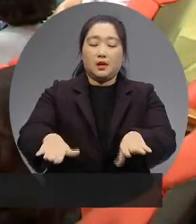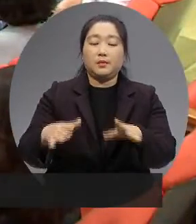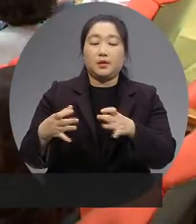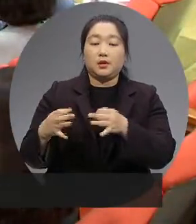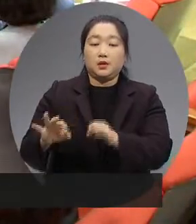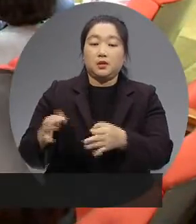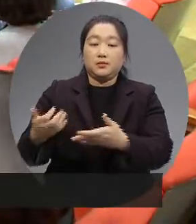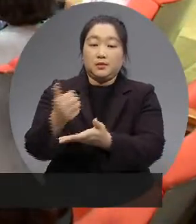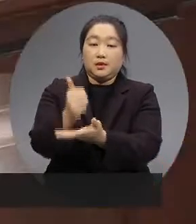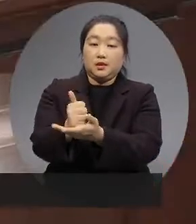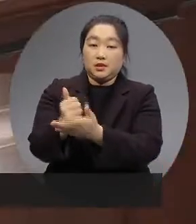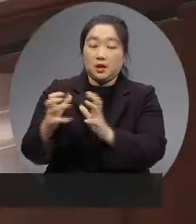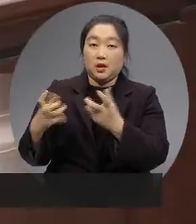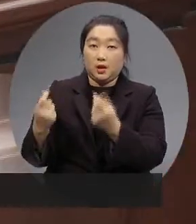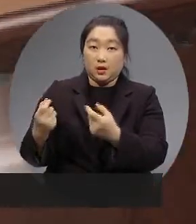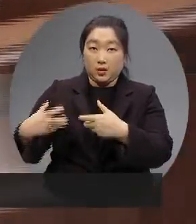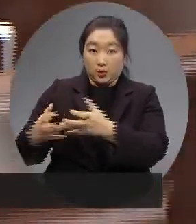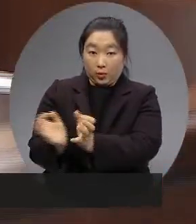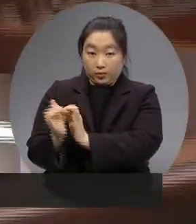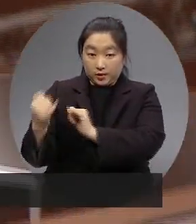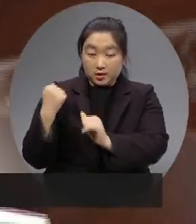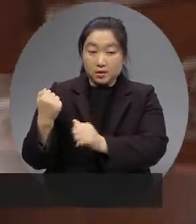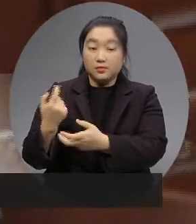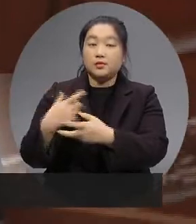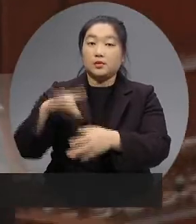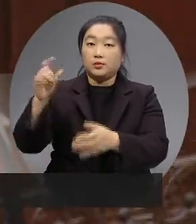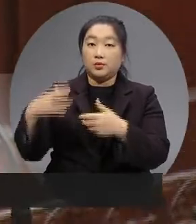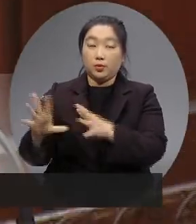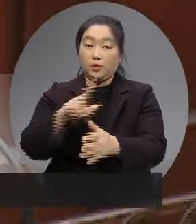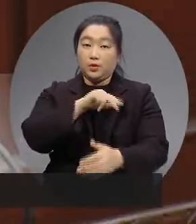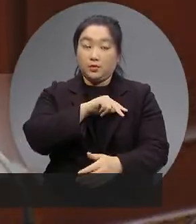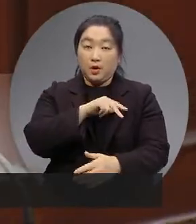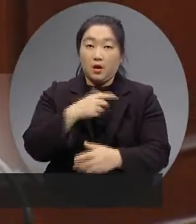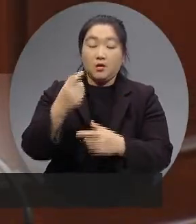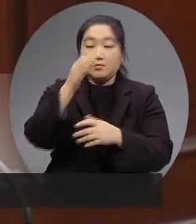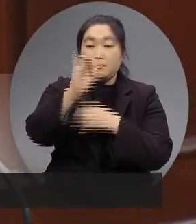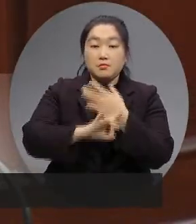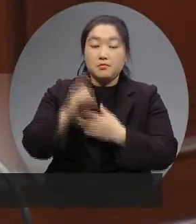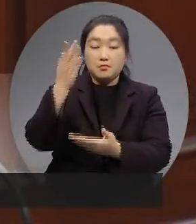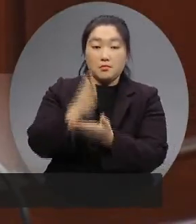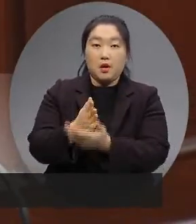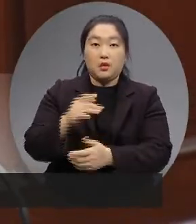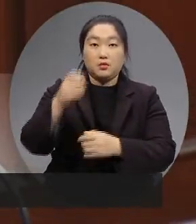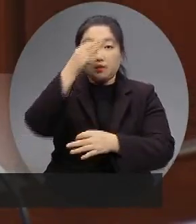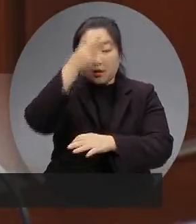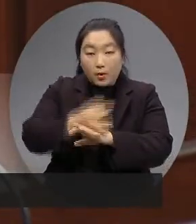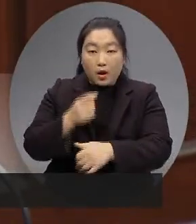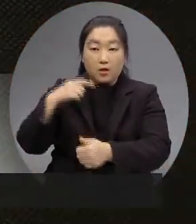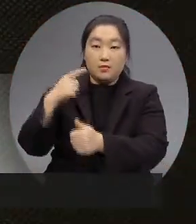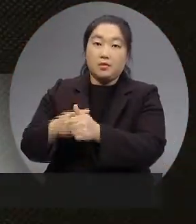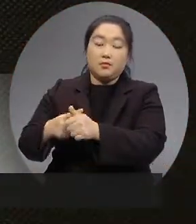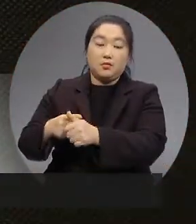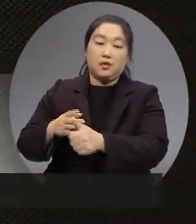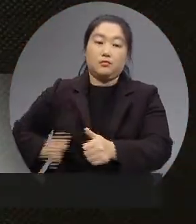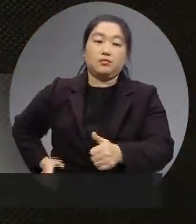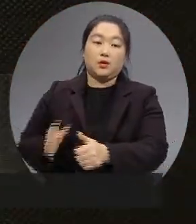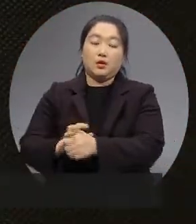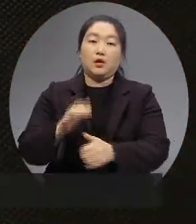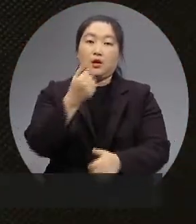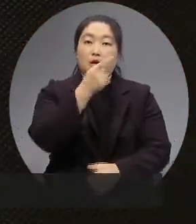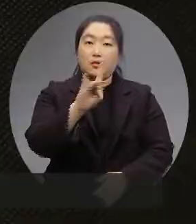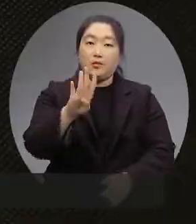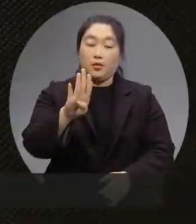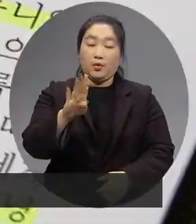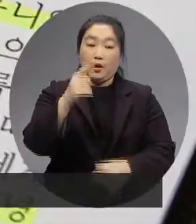지사와 같은 국민의힘 초선 도의원이 변명하지 말고 사과하라면서 비판에 가세했습니다. A4 용지 한